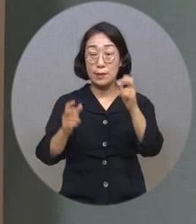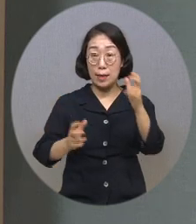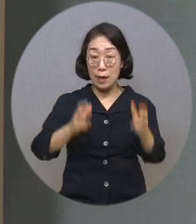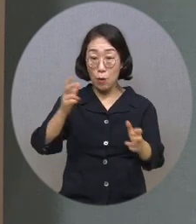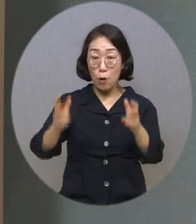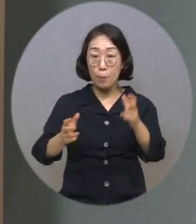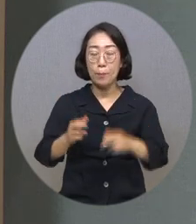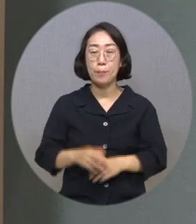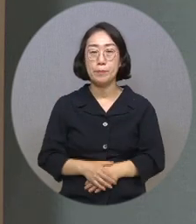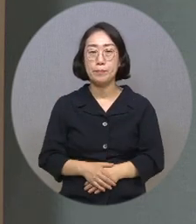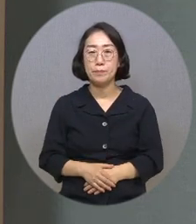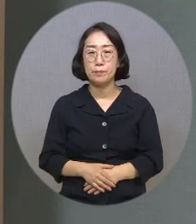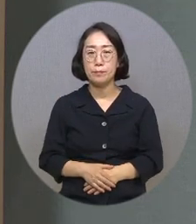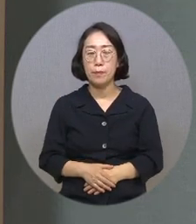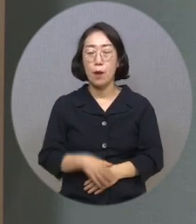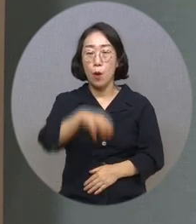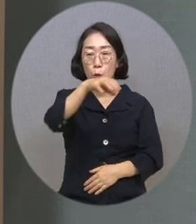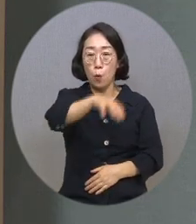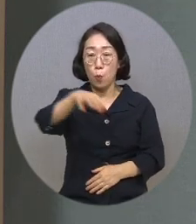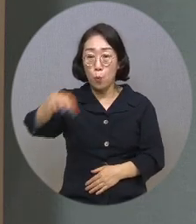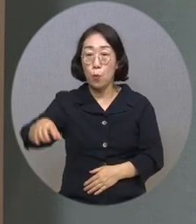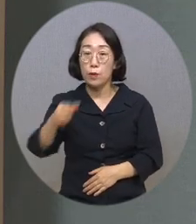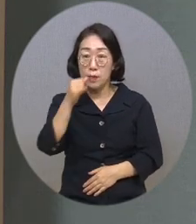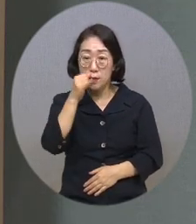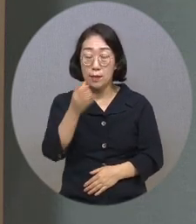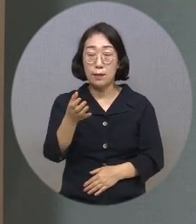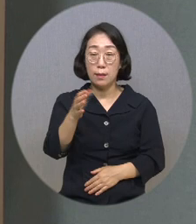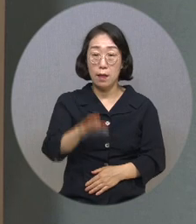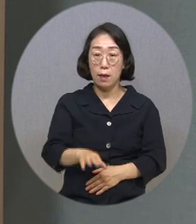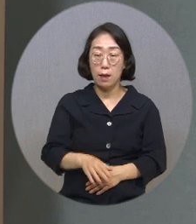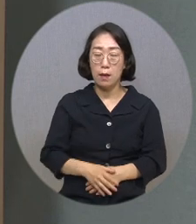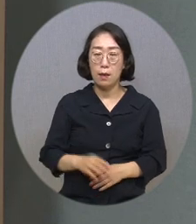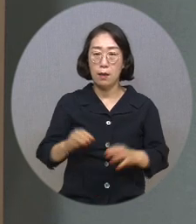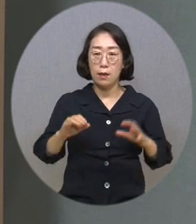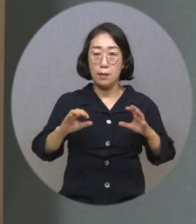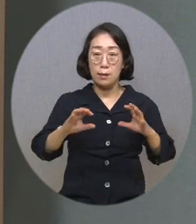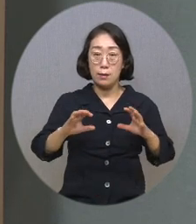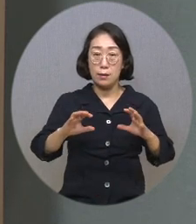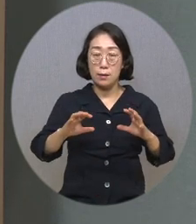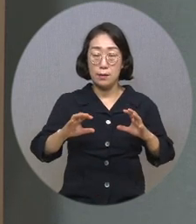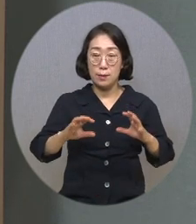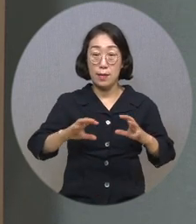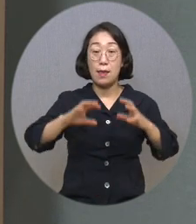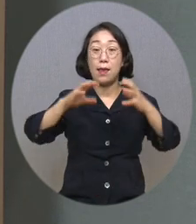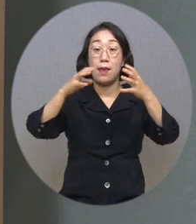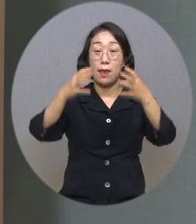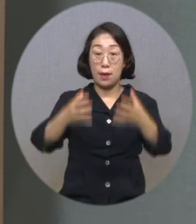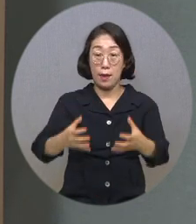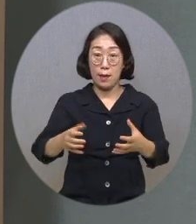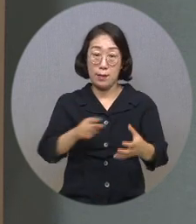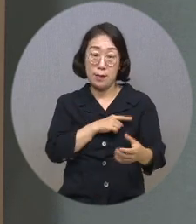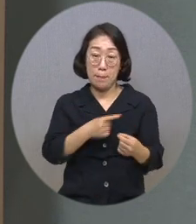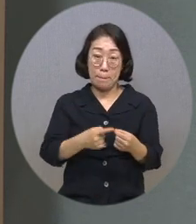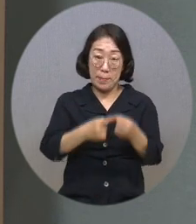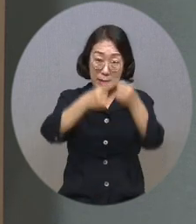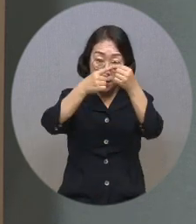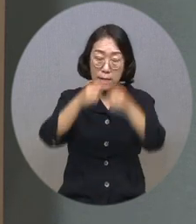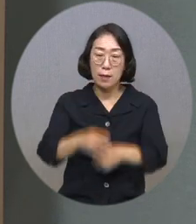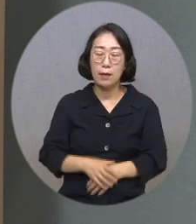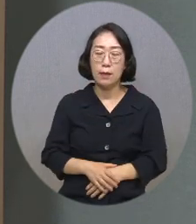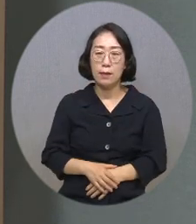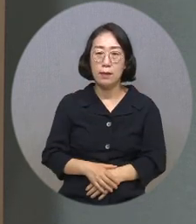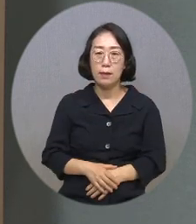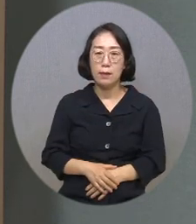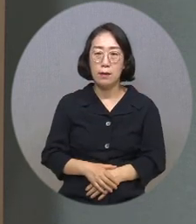예. 뭐 몇 군데 있습니다만은 그래도 세계 1인자로서 또